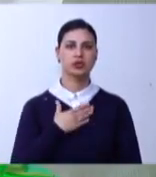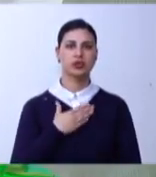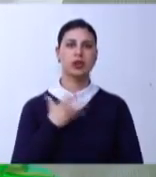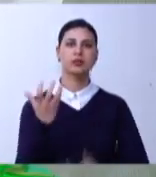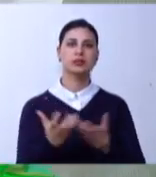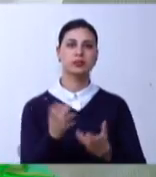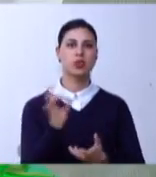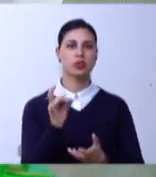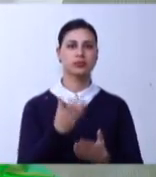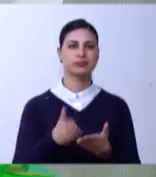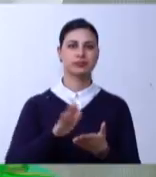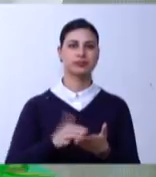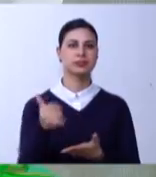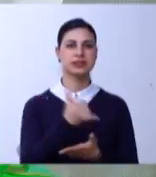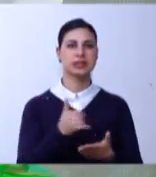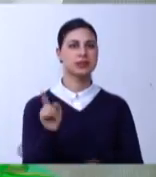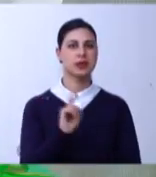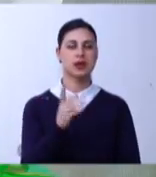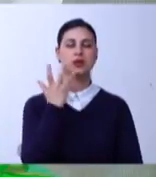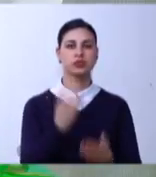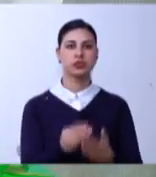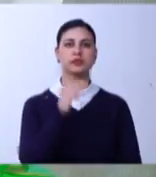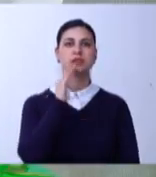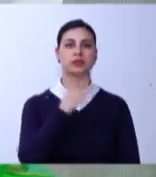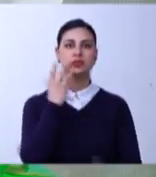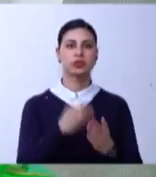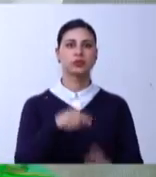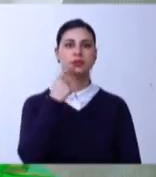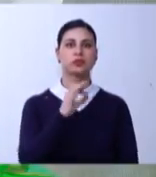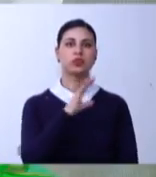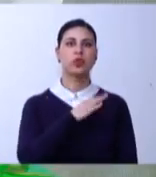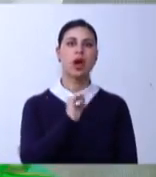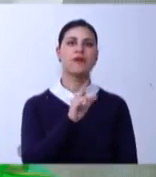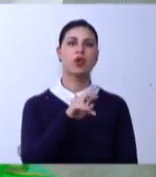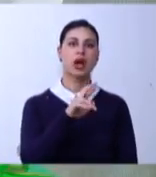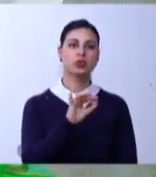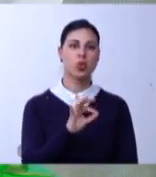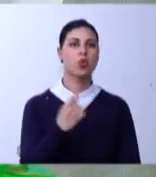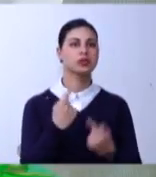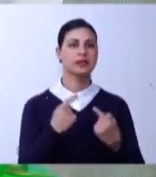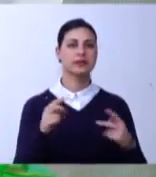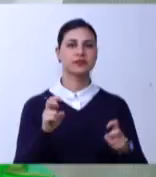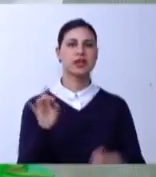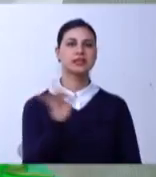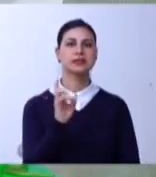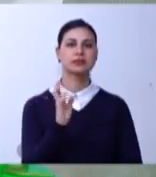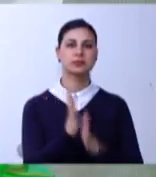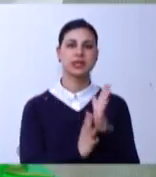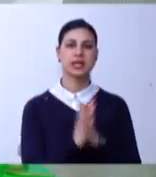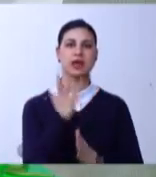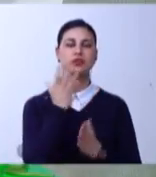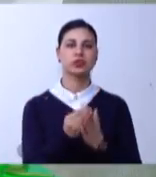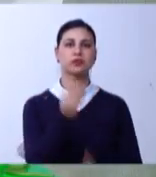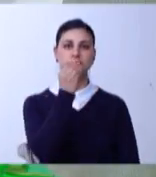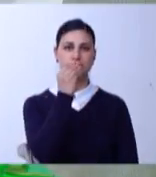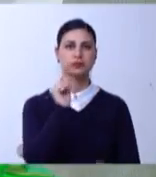თერმულად დამუშავებული ცხიმი გამოვიყენოთ, სრულიად საკმარისია, მაგალითად ჩვენ გვისაუბრია ავოკადოზე, გვისაუბრია სხვა ცხიმოვან მცენარეებზე, რომელთა